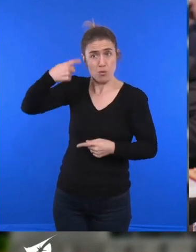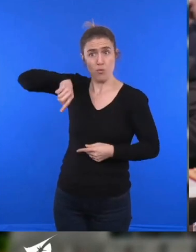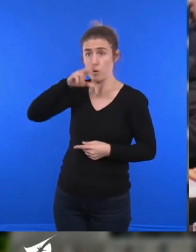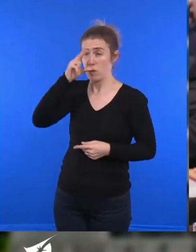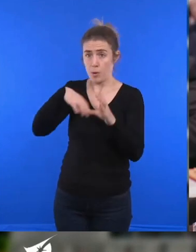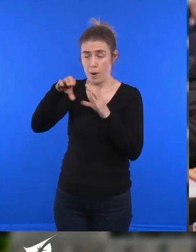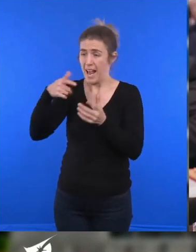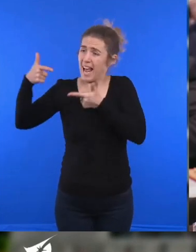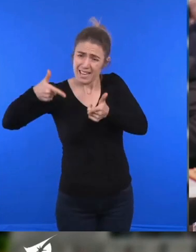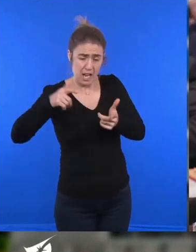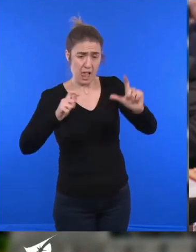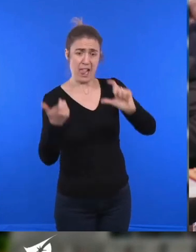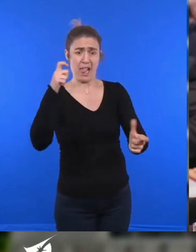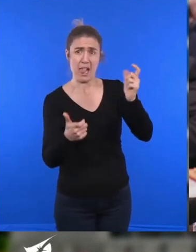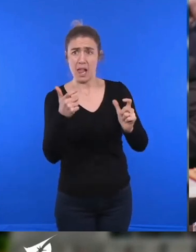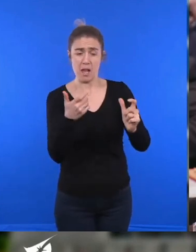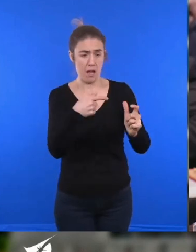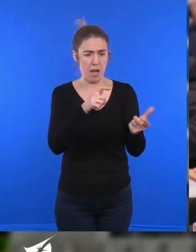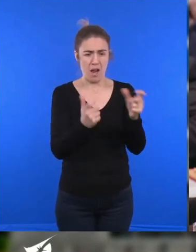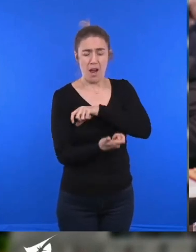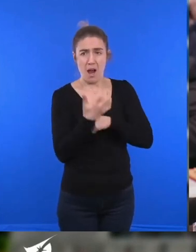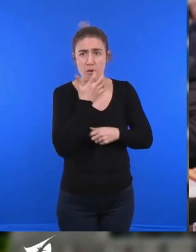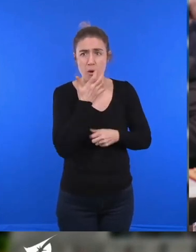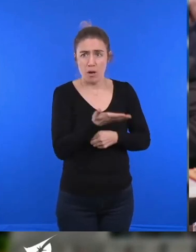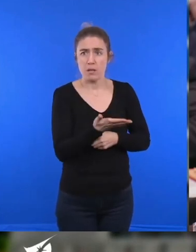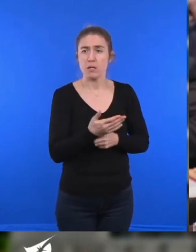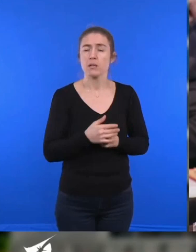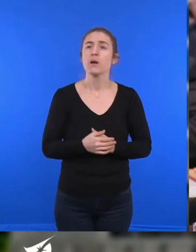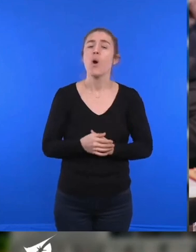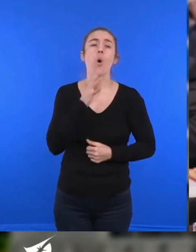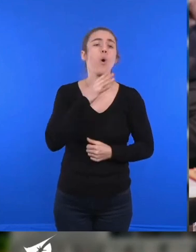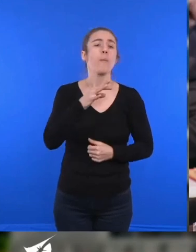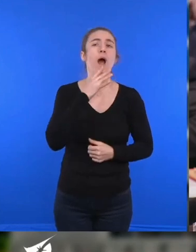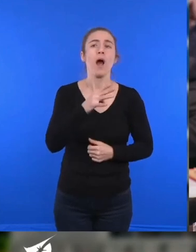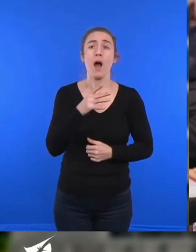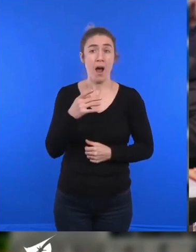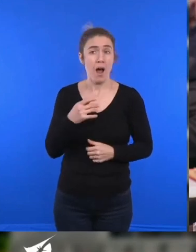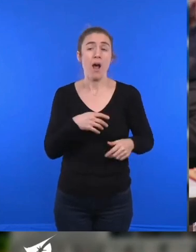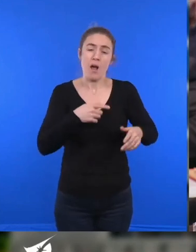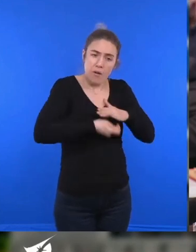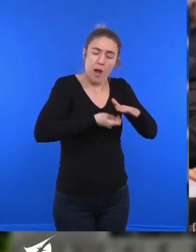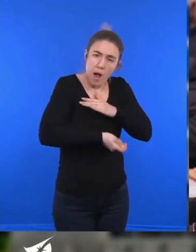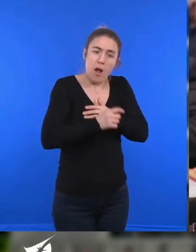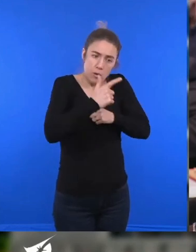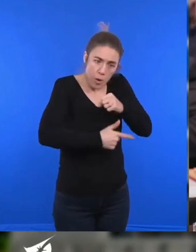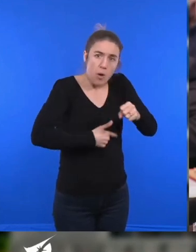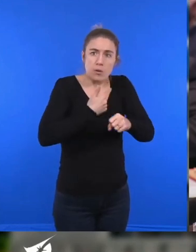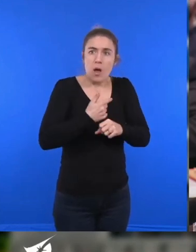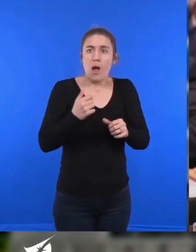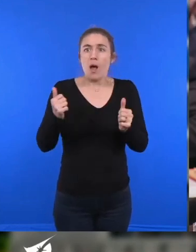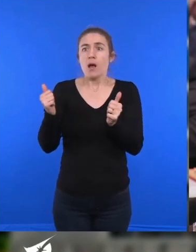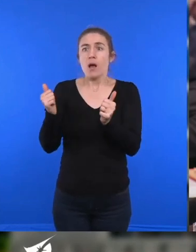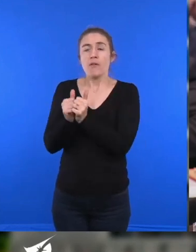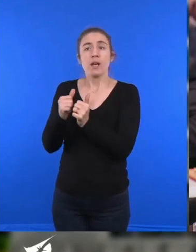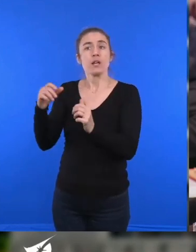attaqués, mis en danger, mis en grand danger. L'opéra que nous avons passé 2 ans à refinancer avec le bloc communal